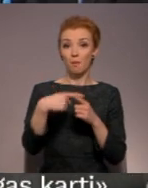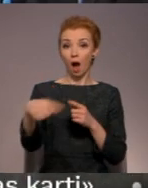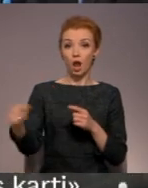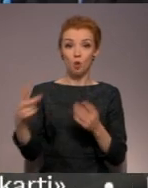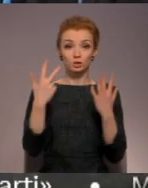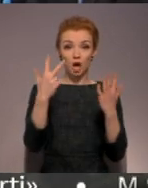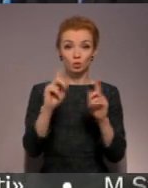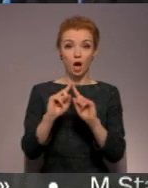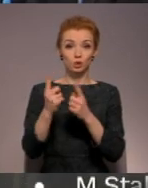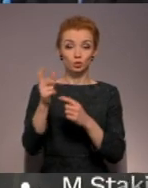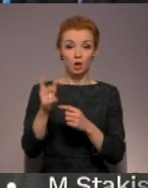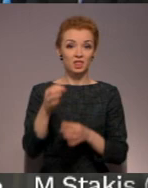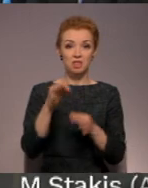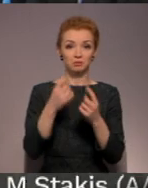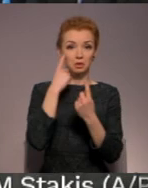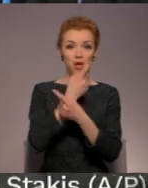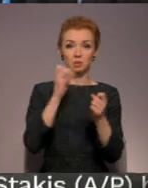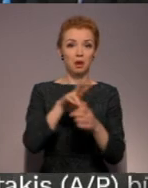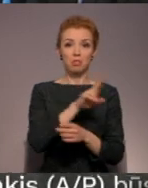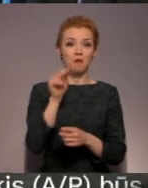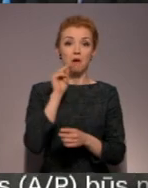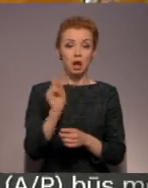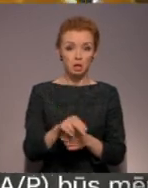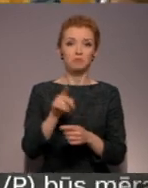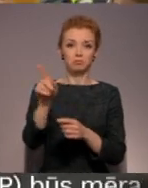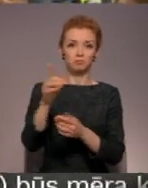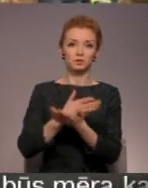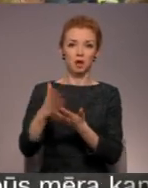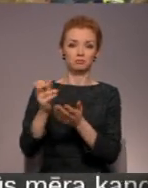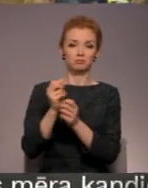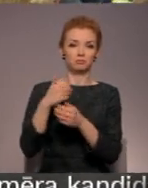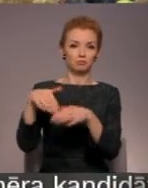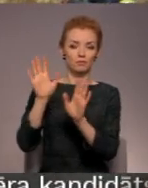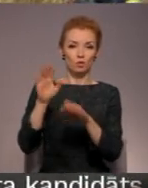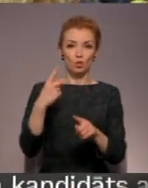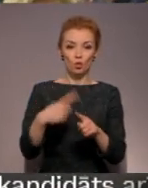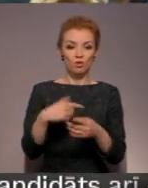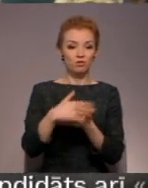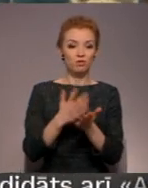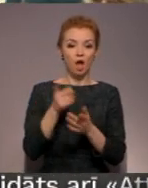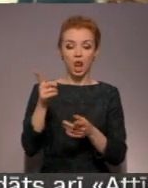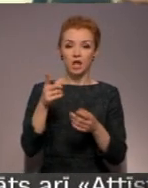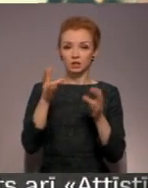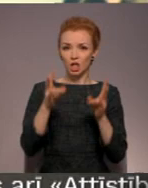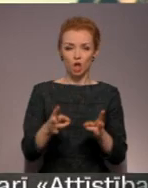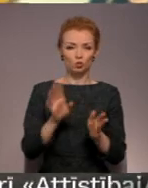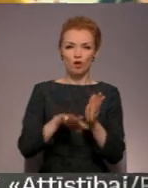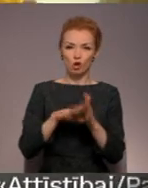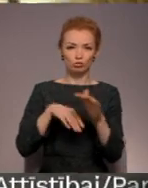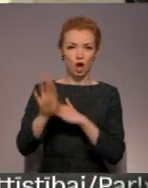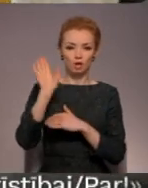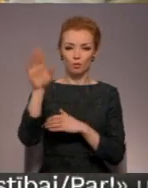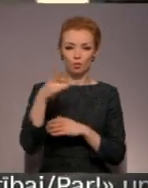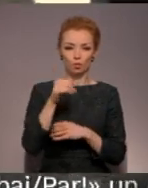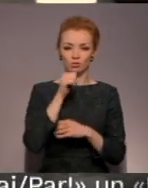8 apsūdzētos tiesa atzina par nevainīgiem un attaisnoja. Neslēpjot nepatiku, daļa cietušo piecēlās kājās un pameta